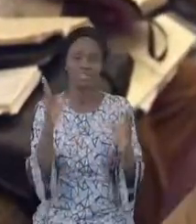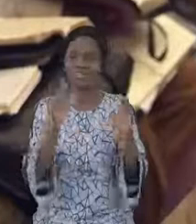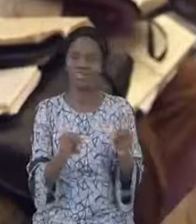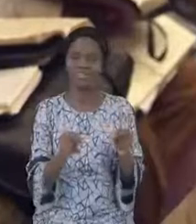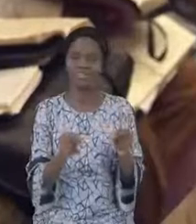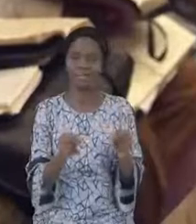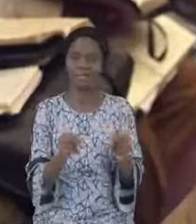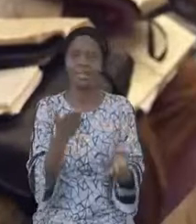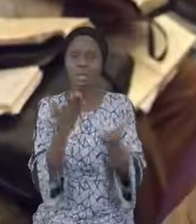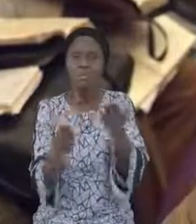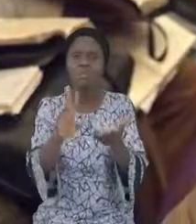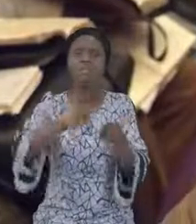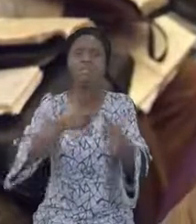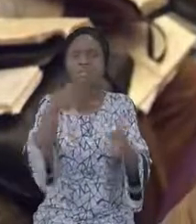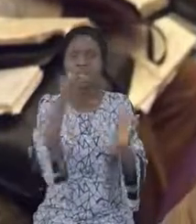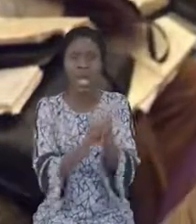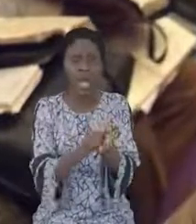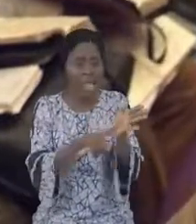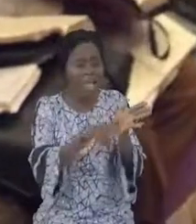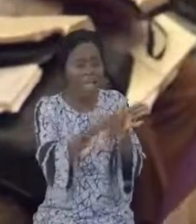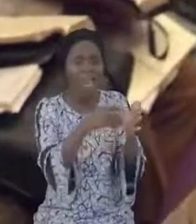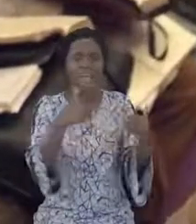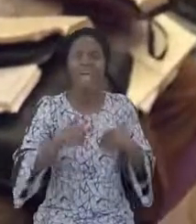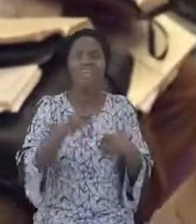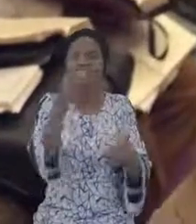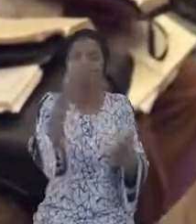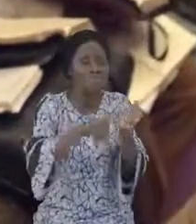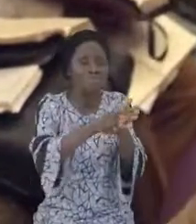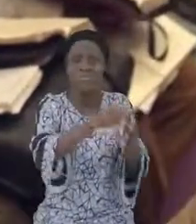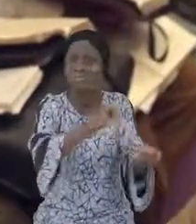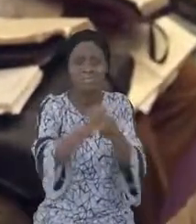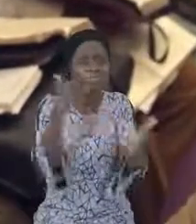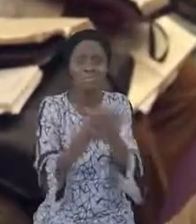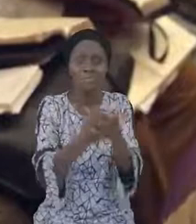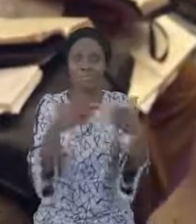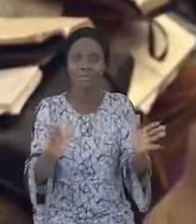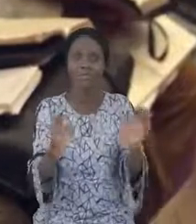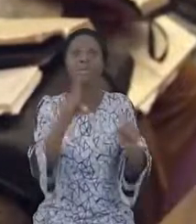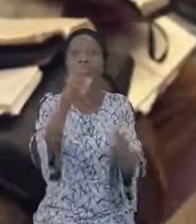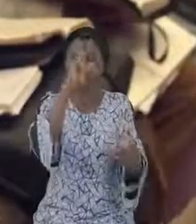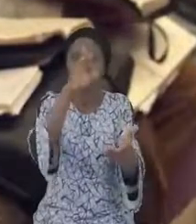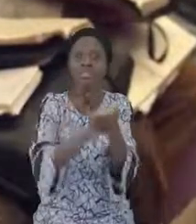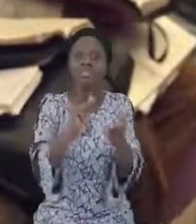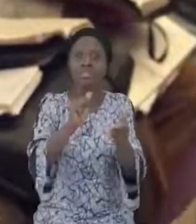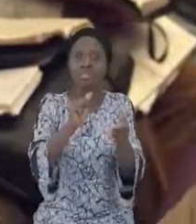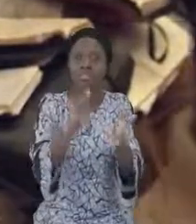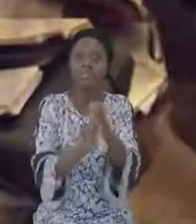non, que les termites ont mangé l'argent là. Tu acceptes cela? Dites-le moi non.